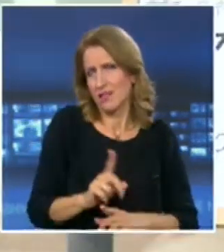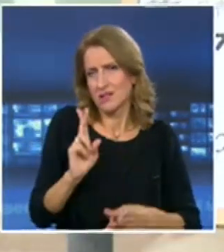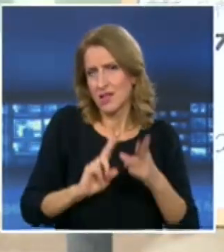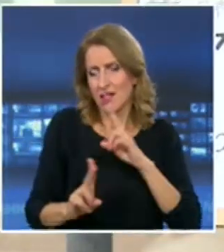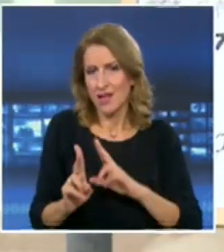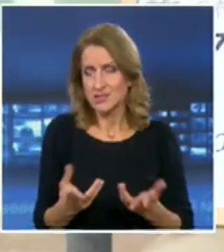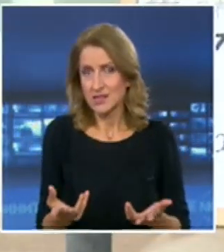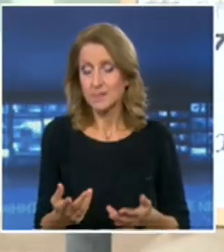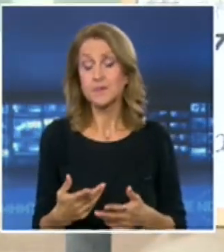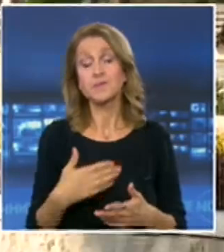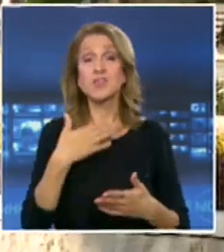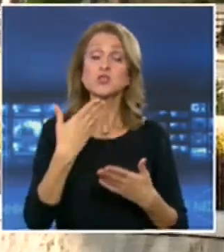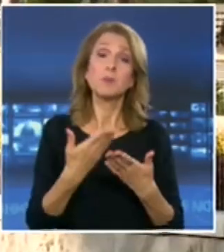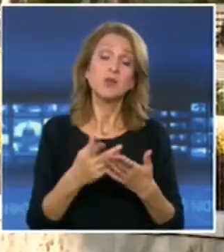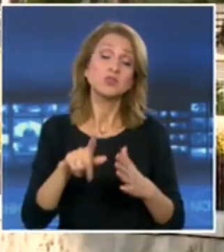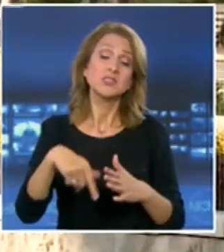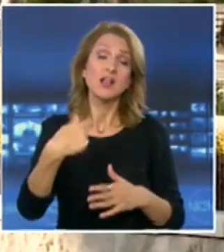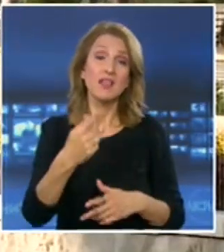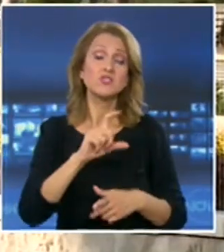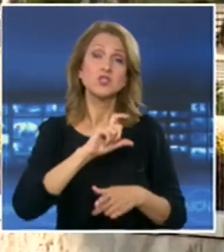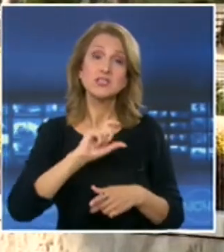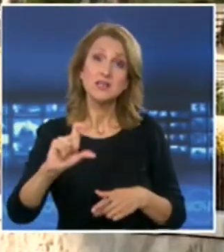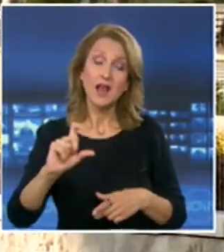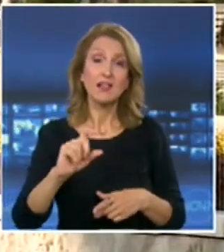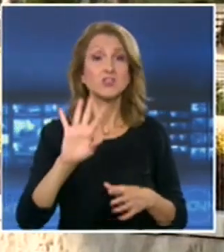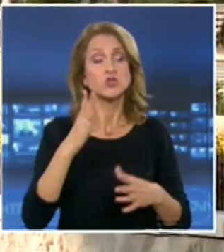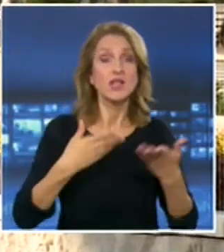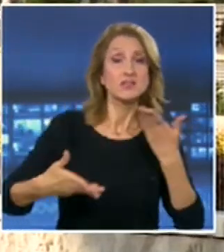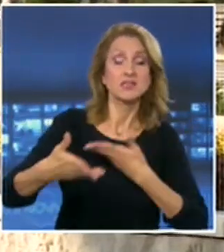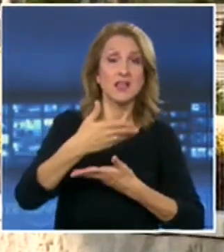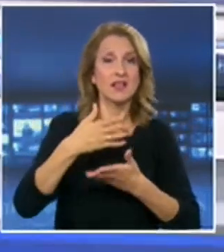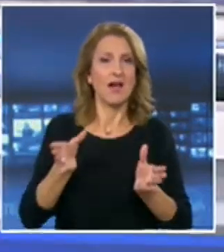следващата сряда, когато ще заседава кризисният щаб в града.